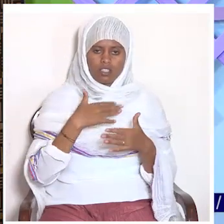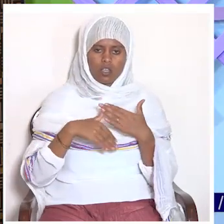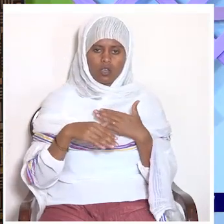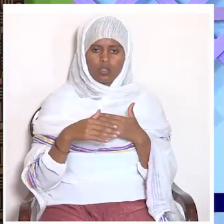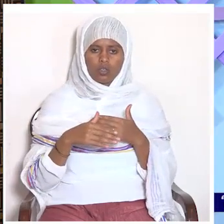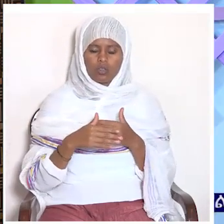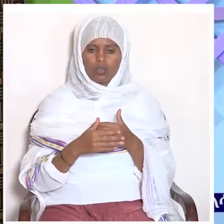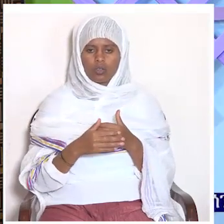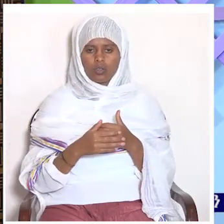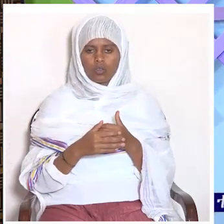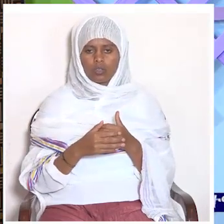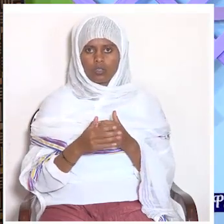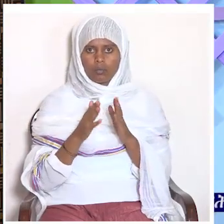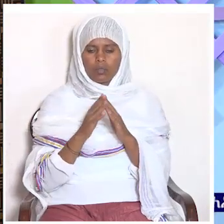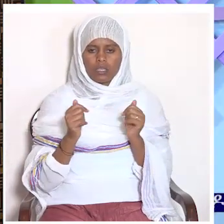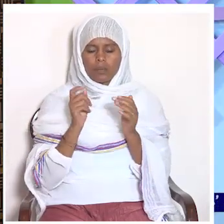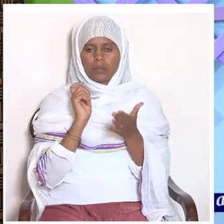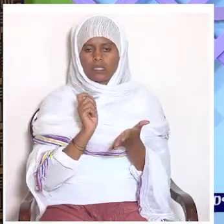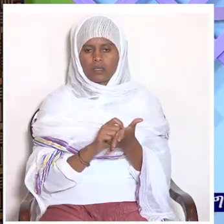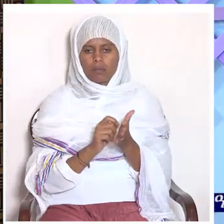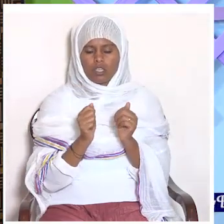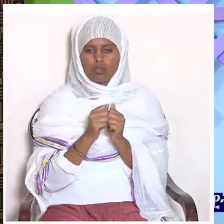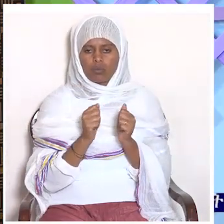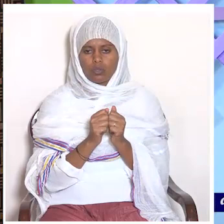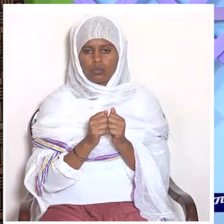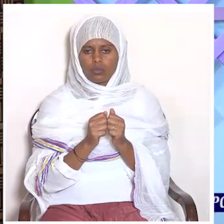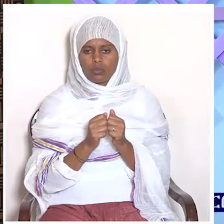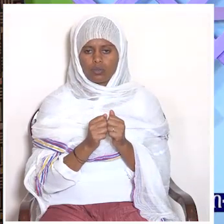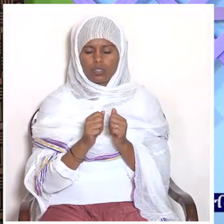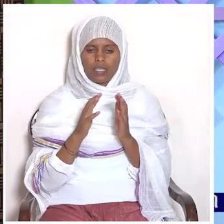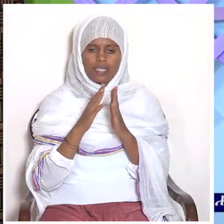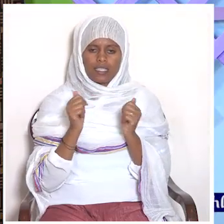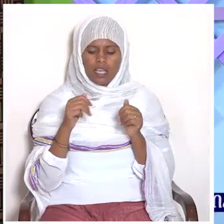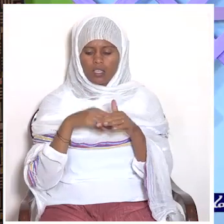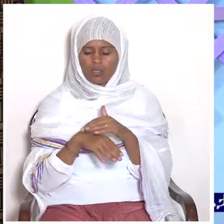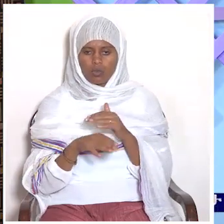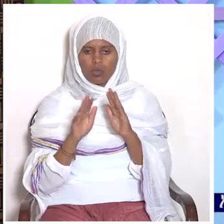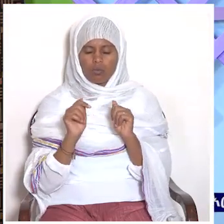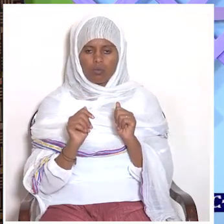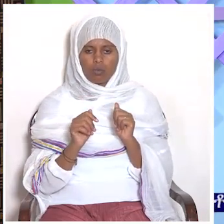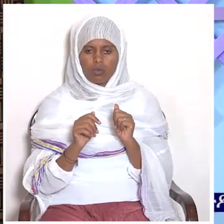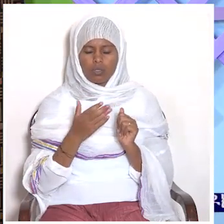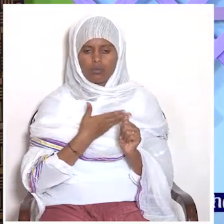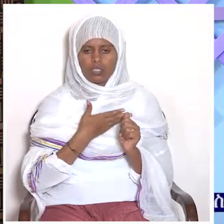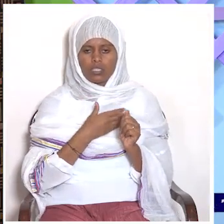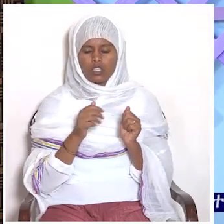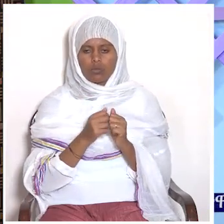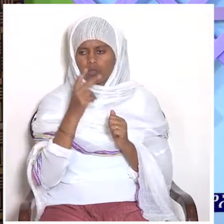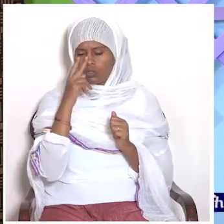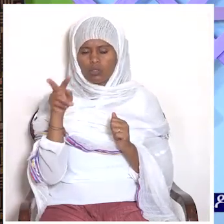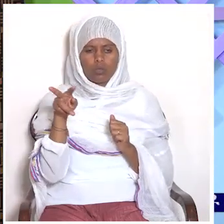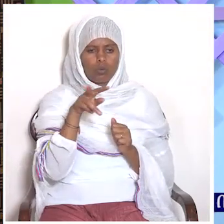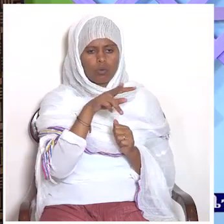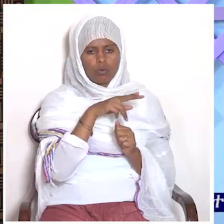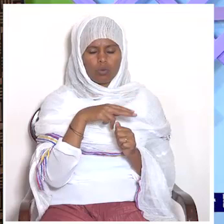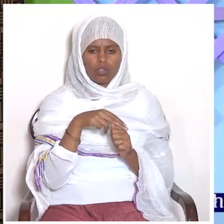መዛግብቲ ገዝኡ ናብ መዛግብቲ ናይ ቤተ መዛግብቲ ናይ ንብረቱ ገዛ ኣተወ እሞ ብዝሒ ናይ